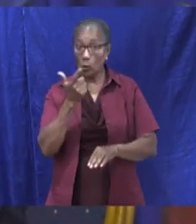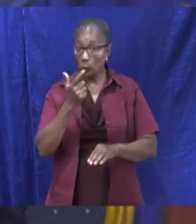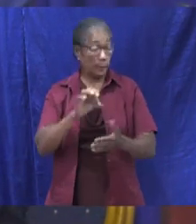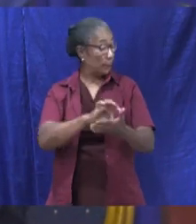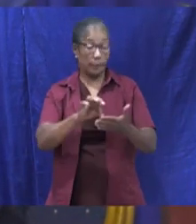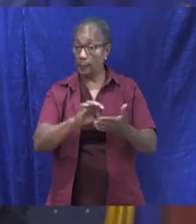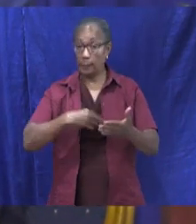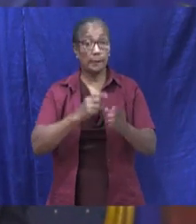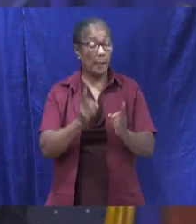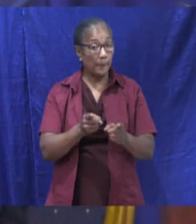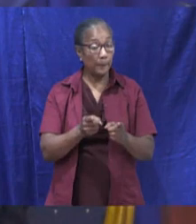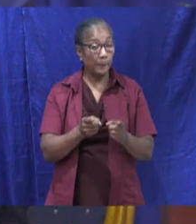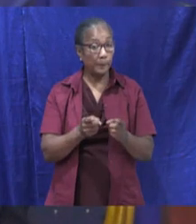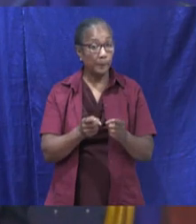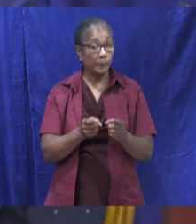hebben,